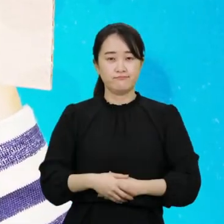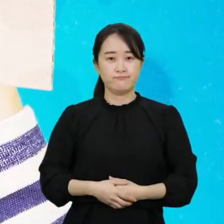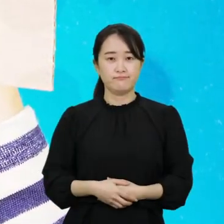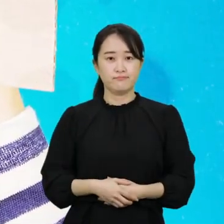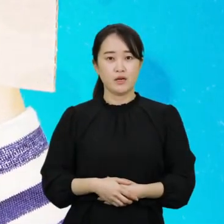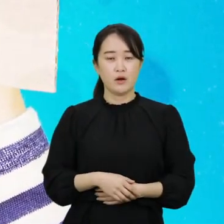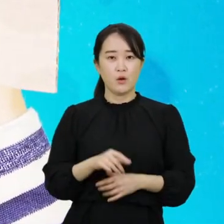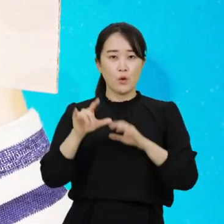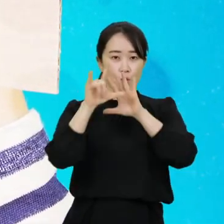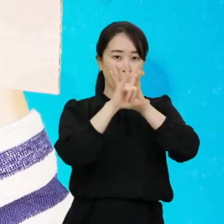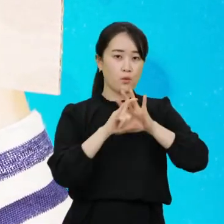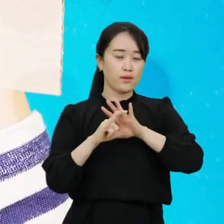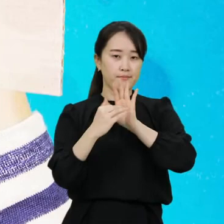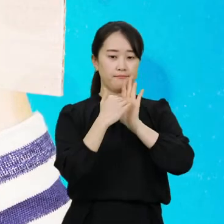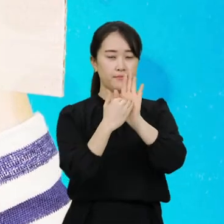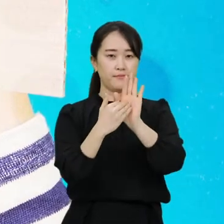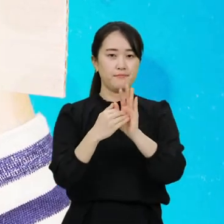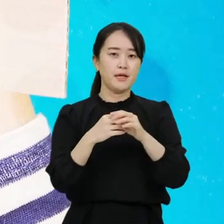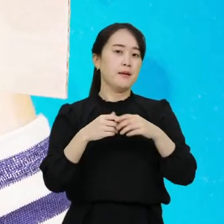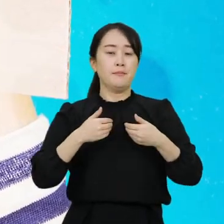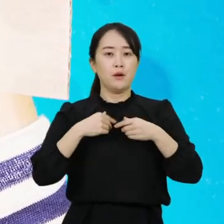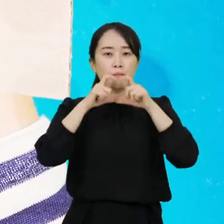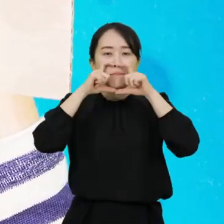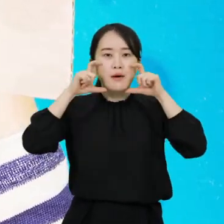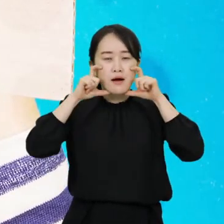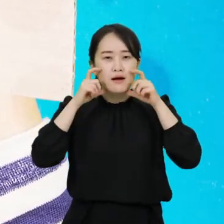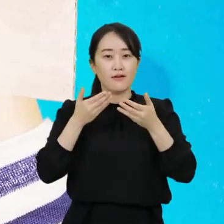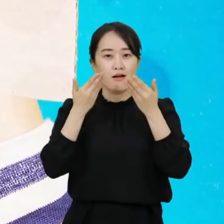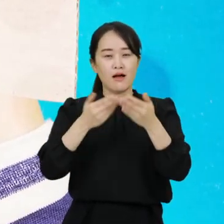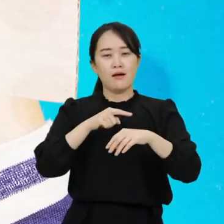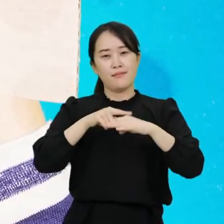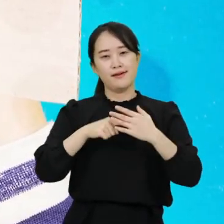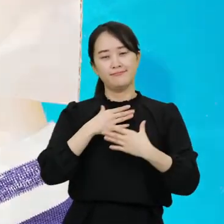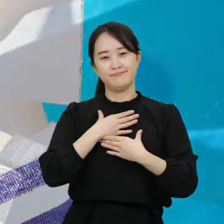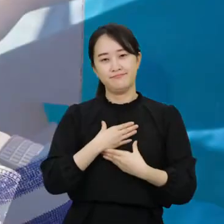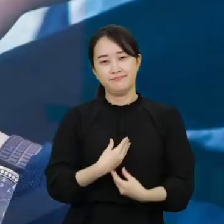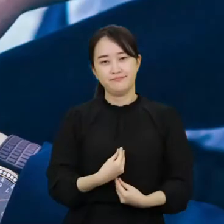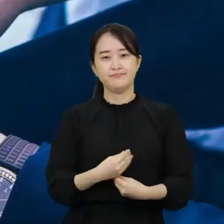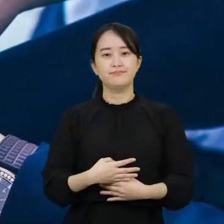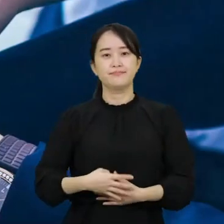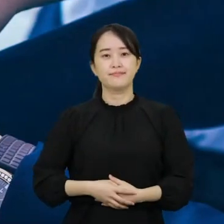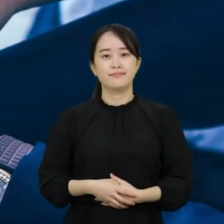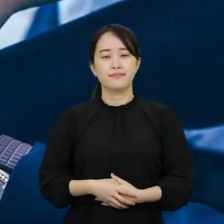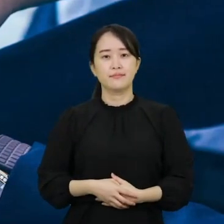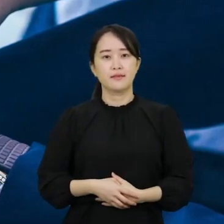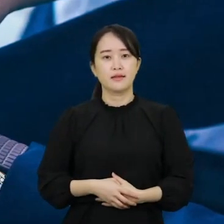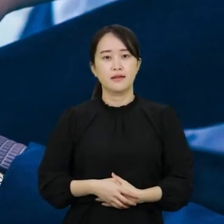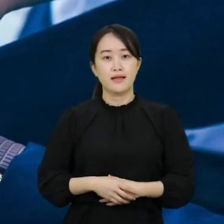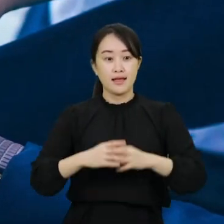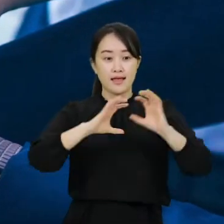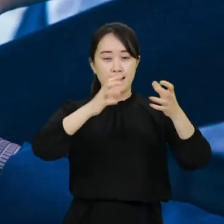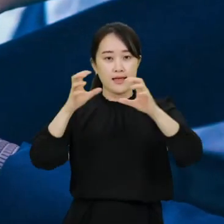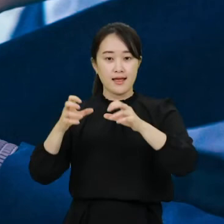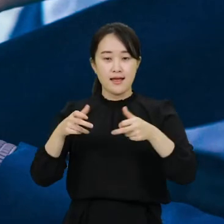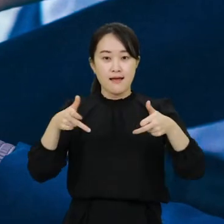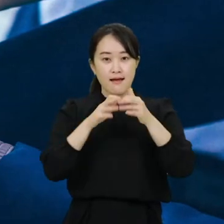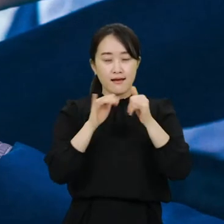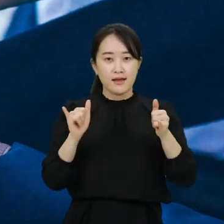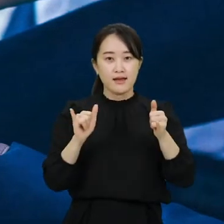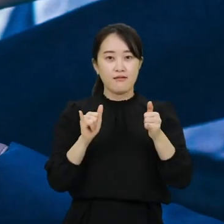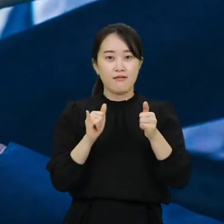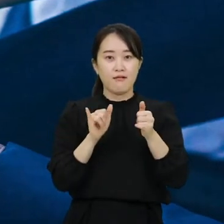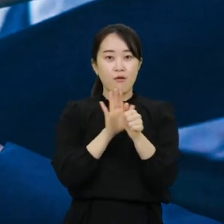그분들께 코로나 예방에 필요한 마스크까지 챙겨드리고 나니 마음이 놓였어요. 각국의 장애인을 돕기 위해